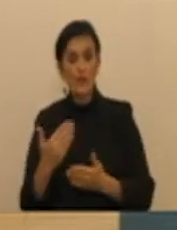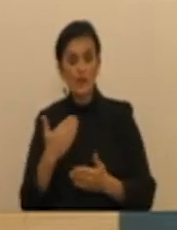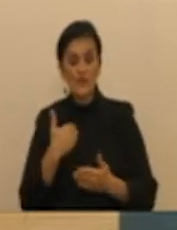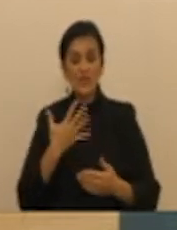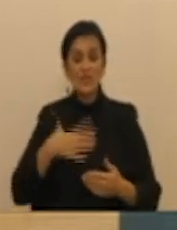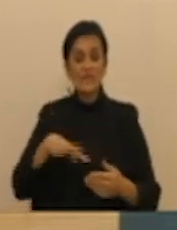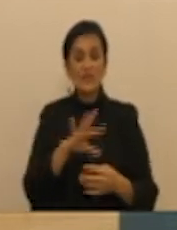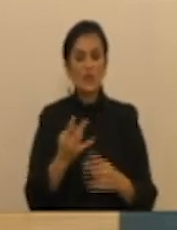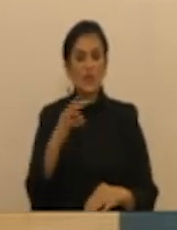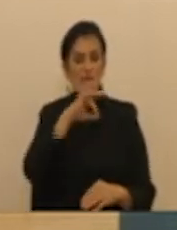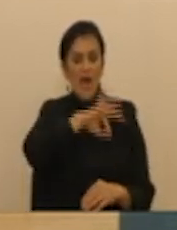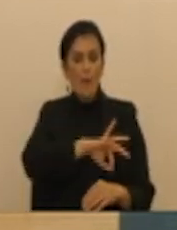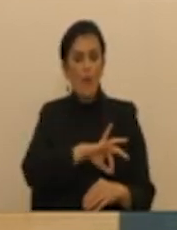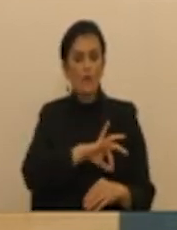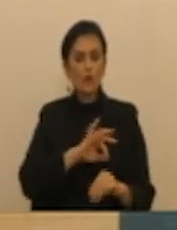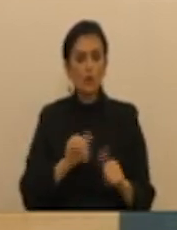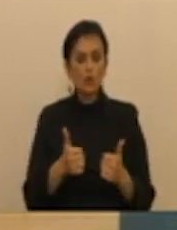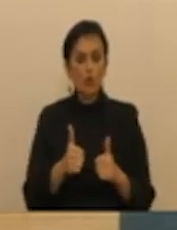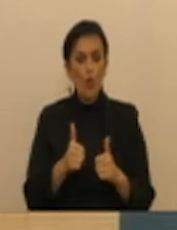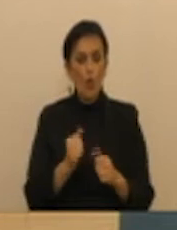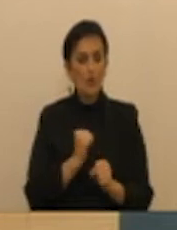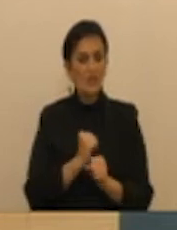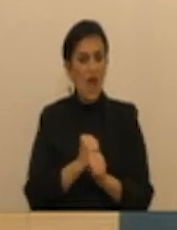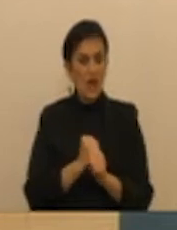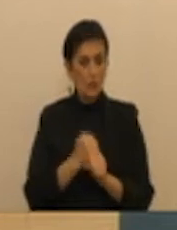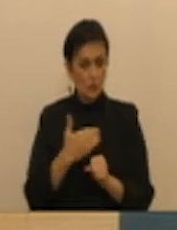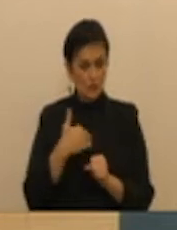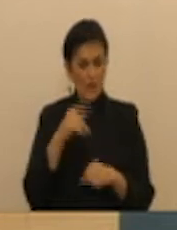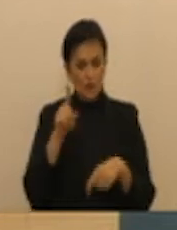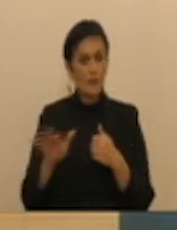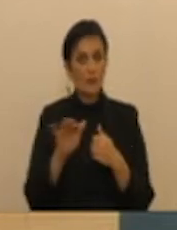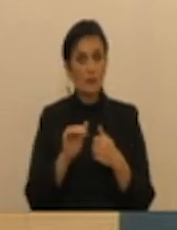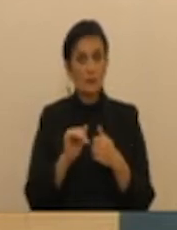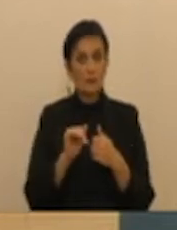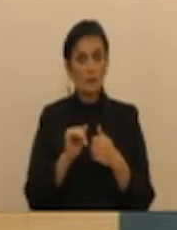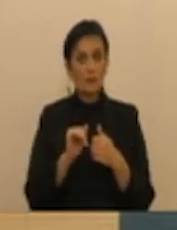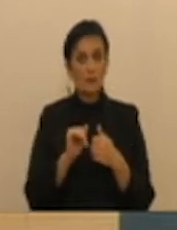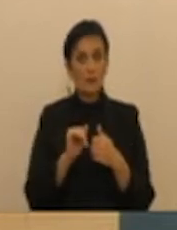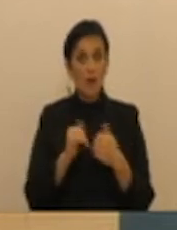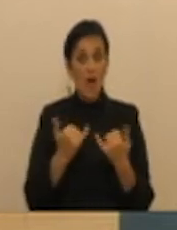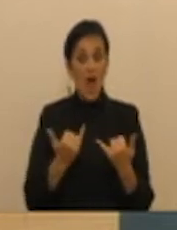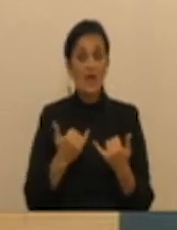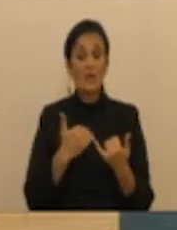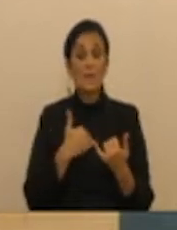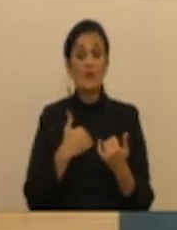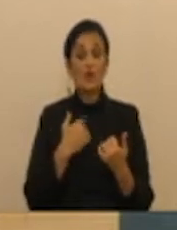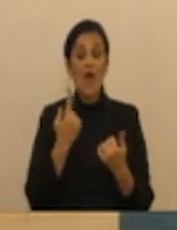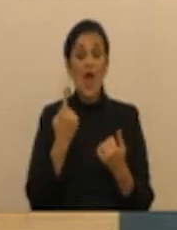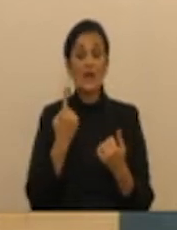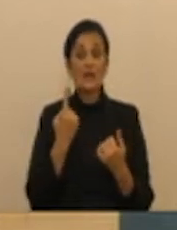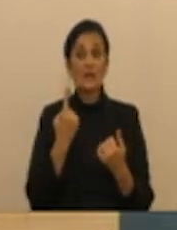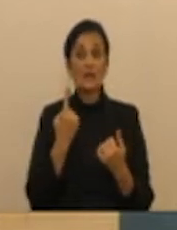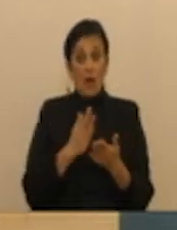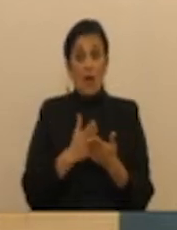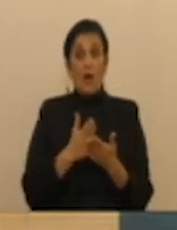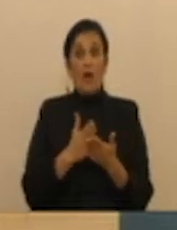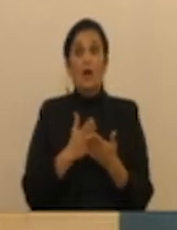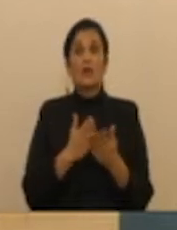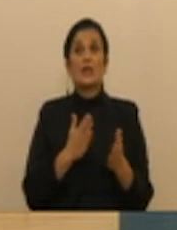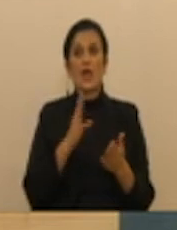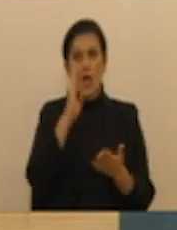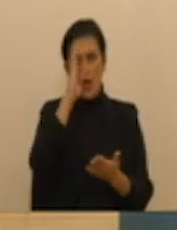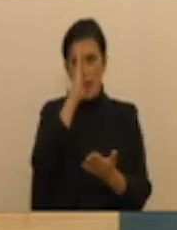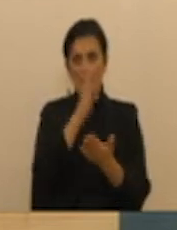საჭიროებისთვის გამოვიყენოთ როგორც ამას აკეთებენ ჩვენი ზოგიერთი მეზობლები ეხლა რა მინდოდა კიდევ ერთი ეს არის